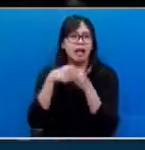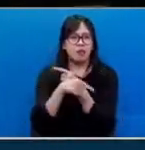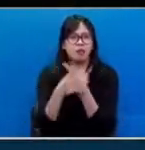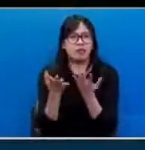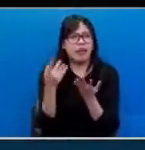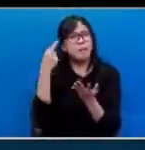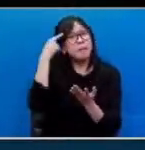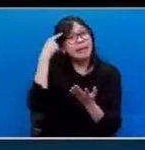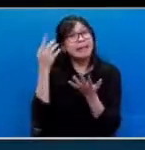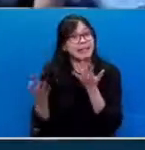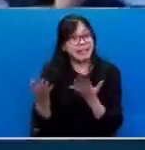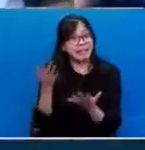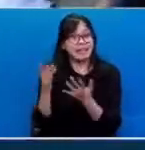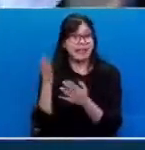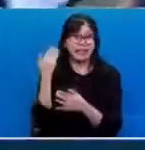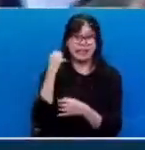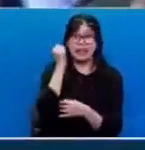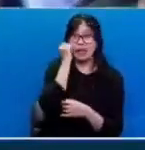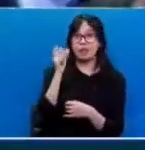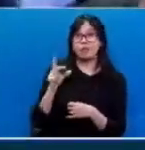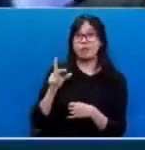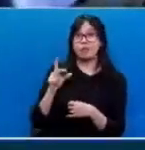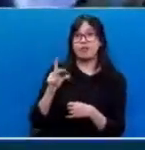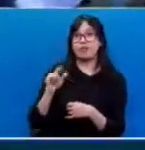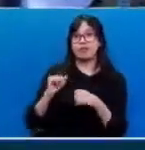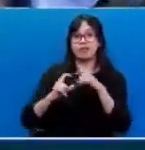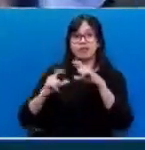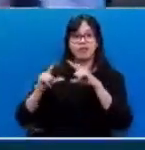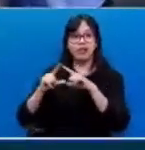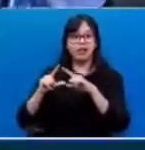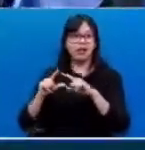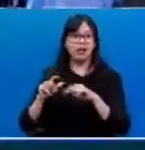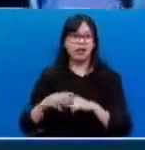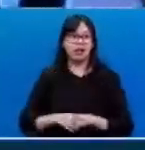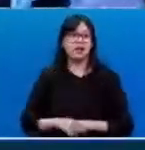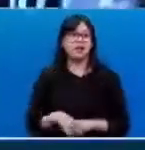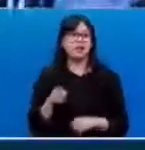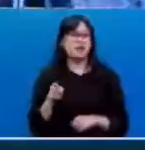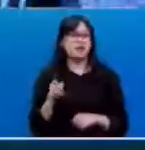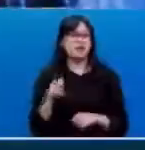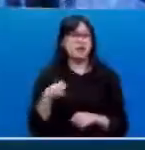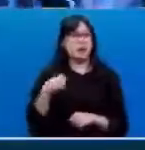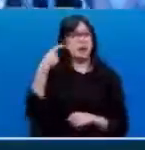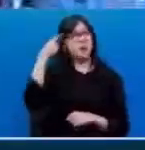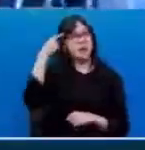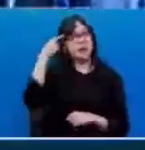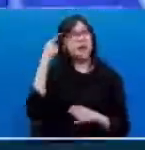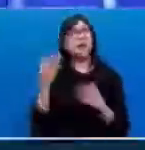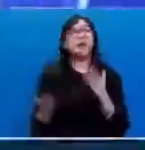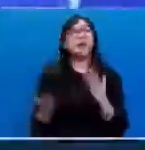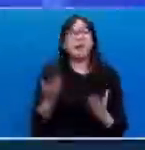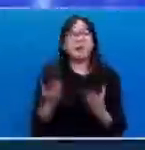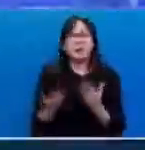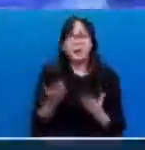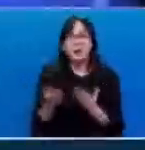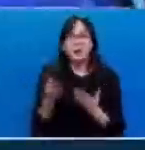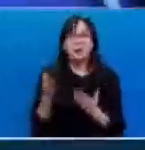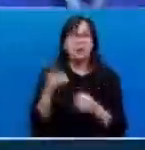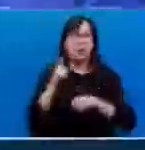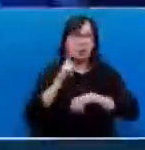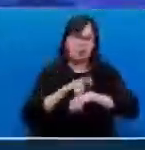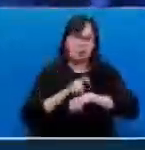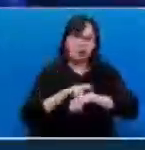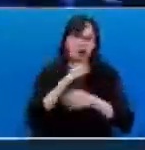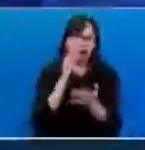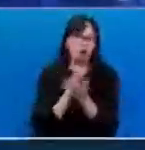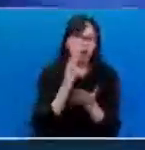ya yang disampaikan oleh ibu ibu Lisa itu gitu Jadi itu agak agak lepas saya e mungkin karena keterbatasan waktu ya kan